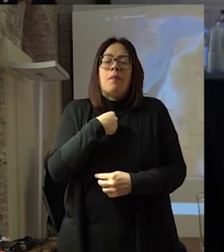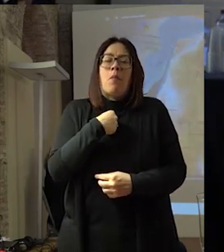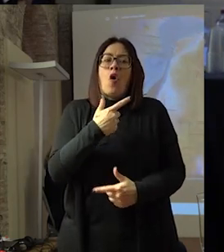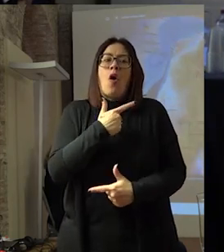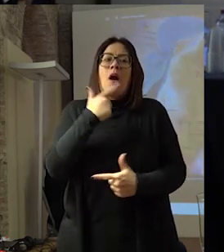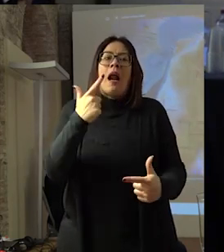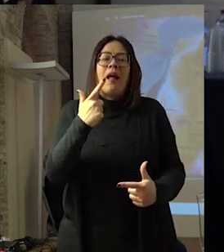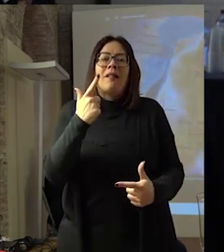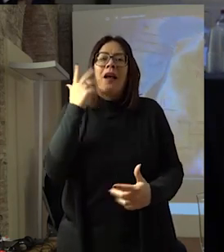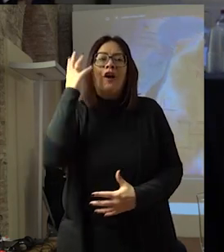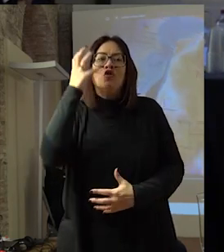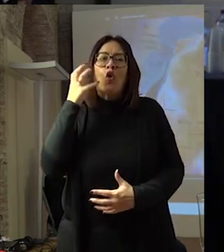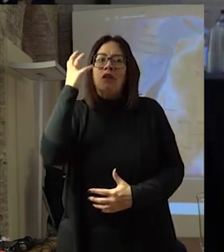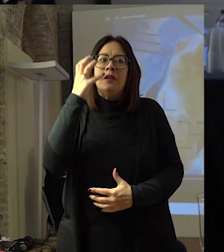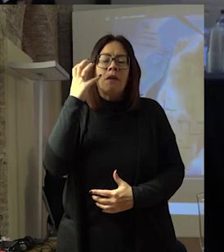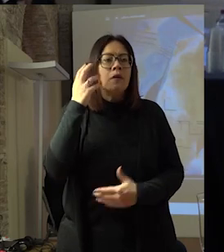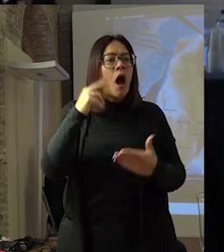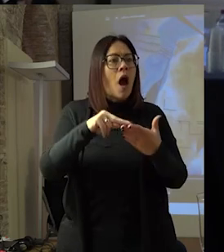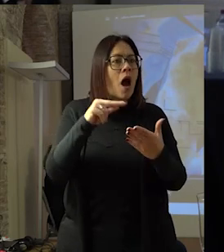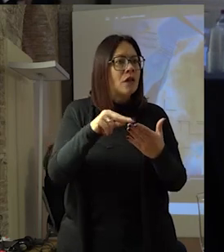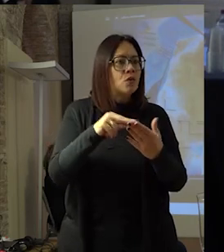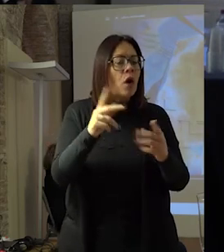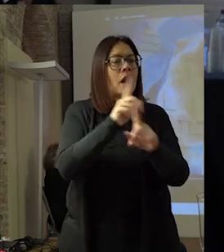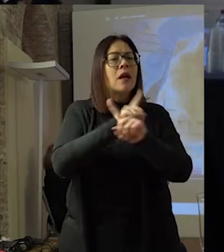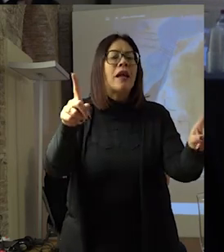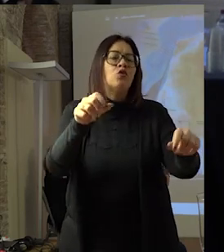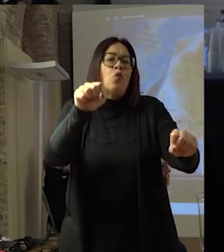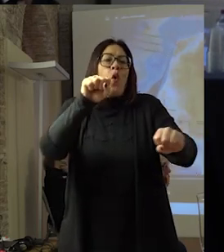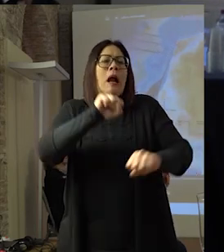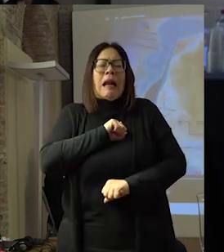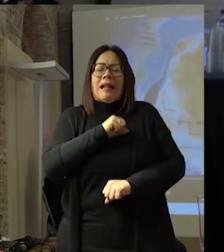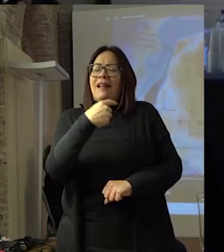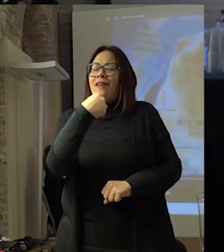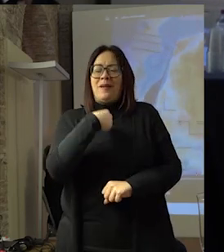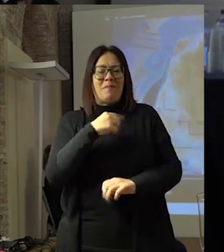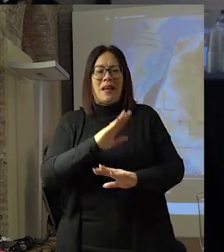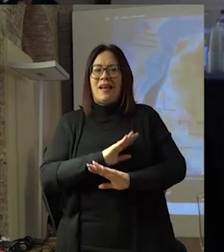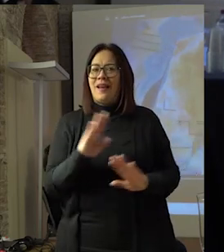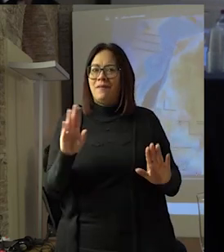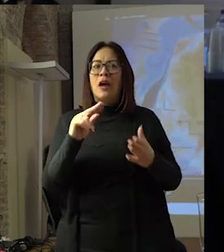scuola non credevano in me, mi avevano